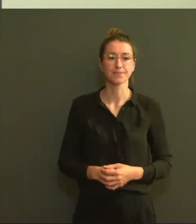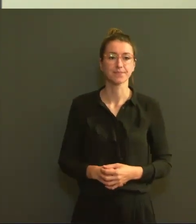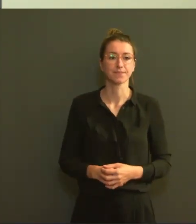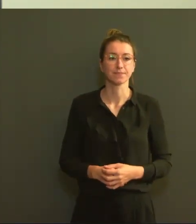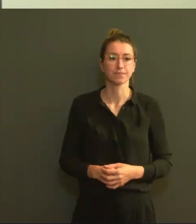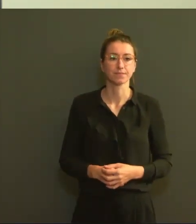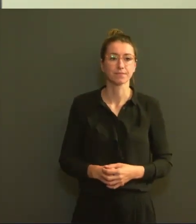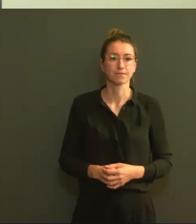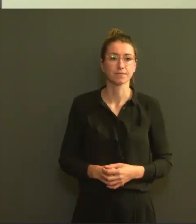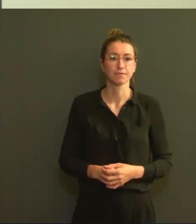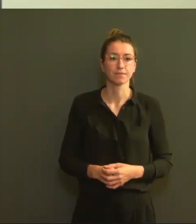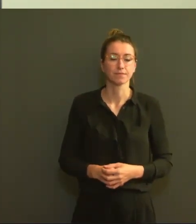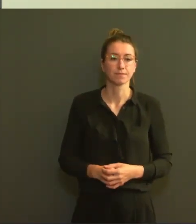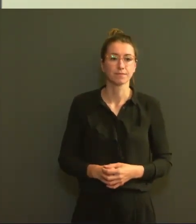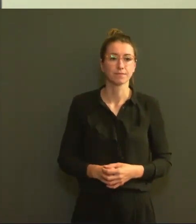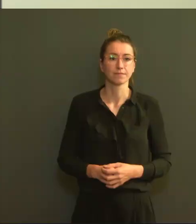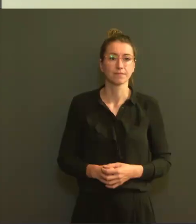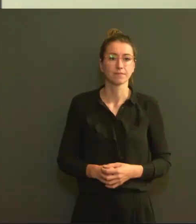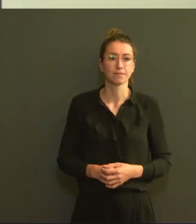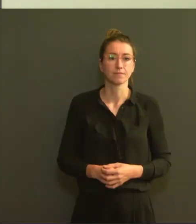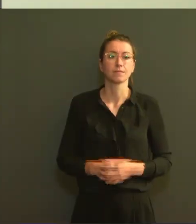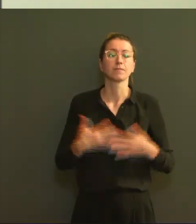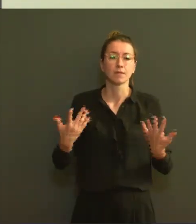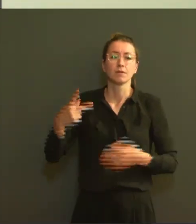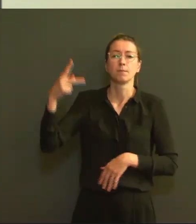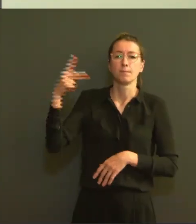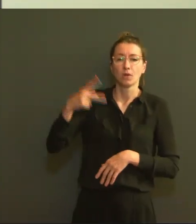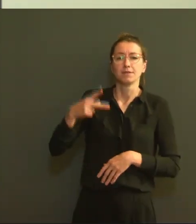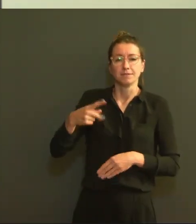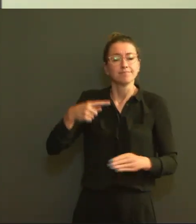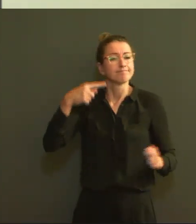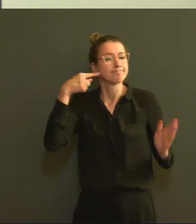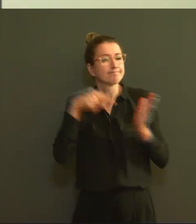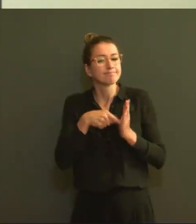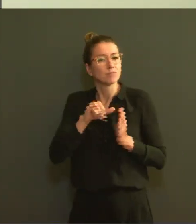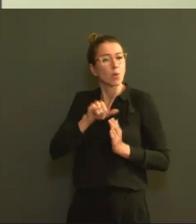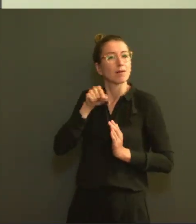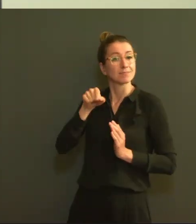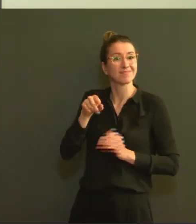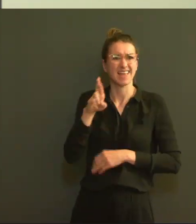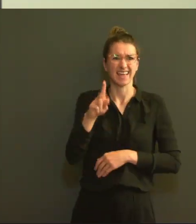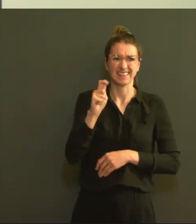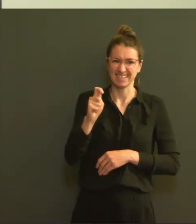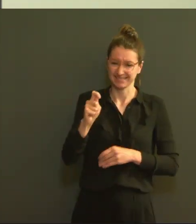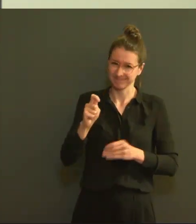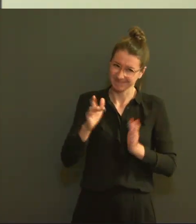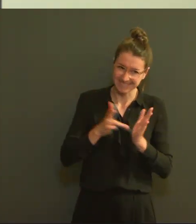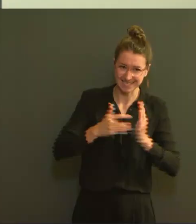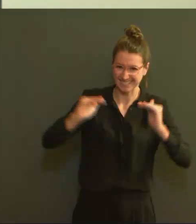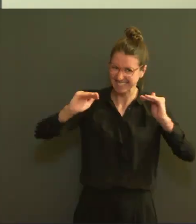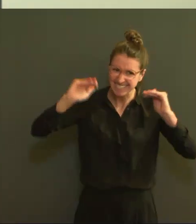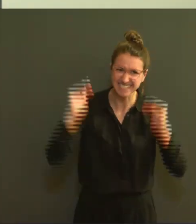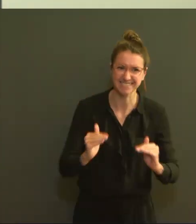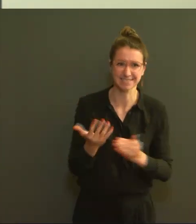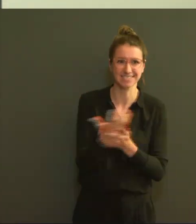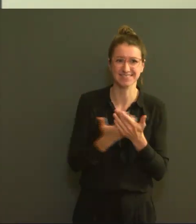Le but évidemment des autorités est de faire baisser au maximum ce RT et de le maintenir en dessous de 1 afin